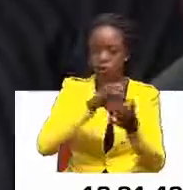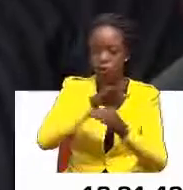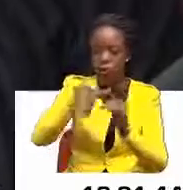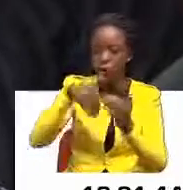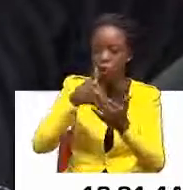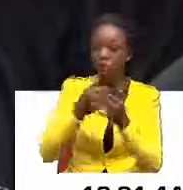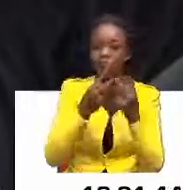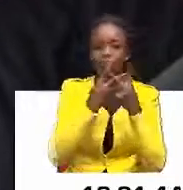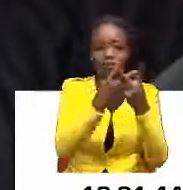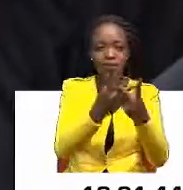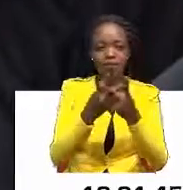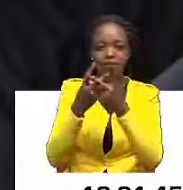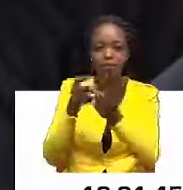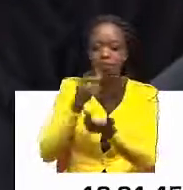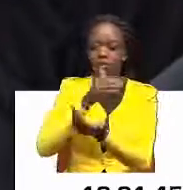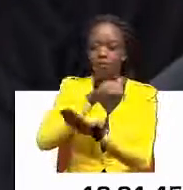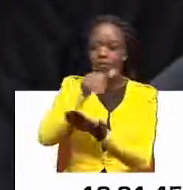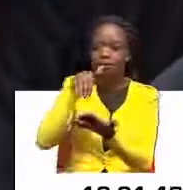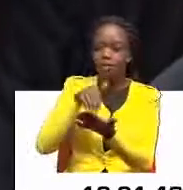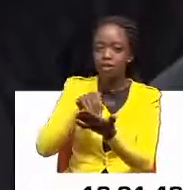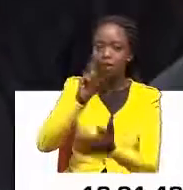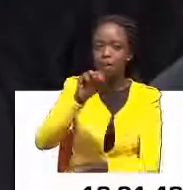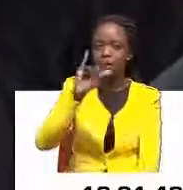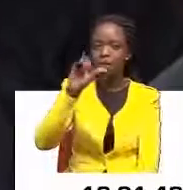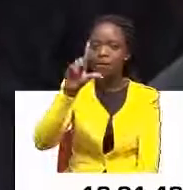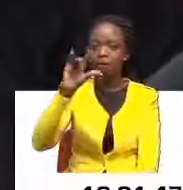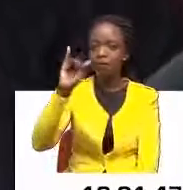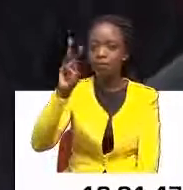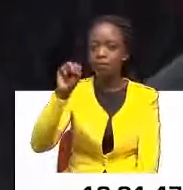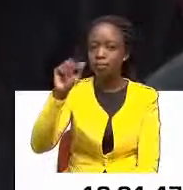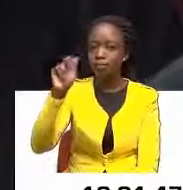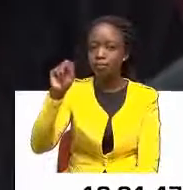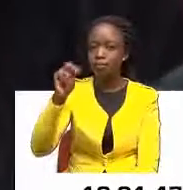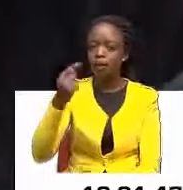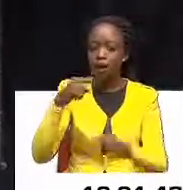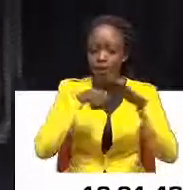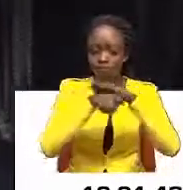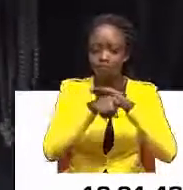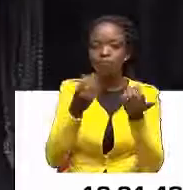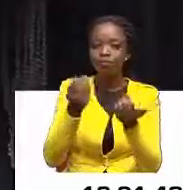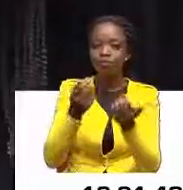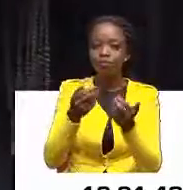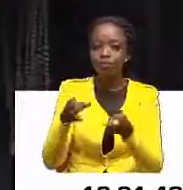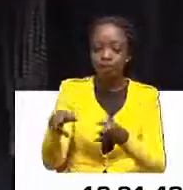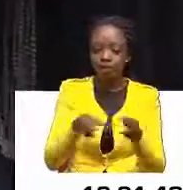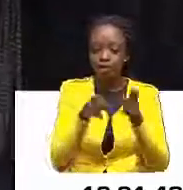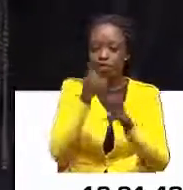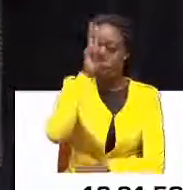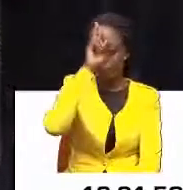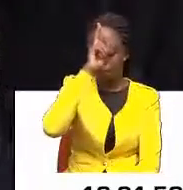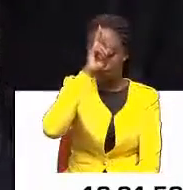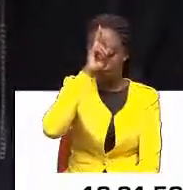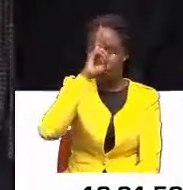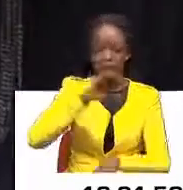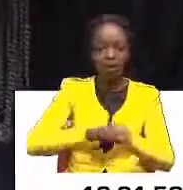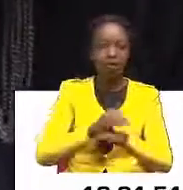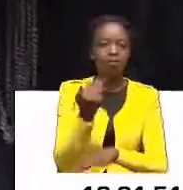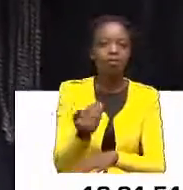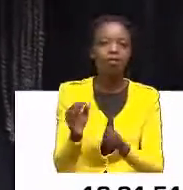paka hii Central, Milimani, wapi, paka aliingia paka Atriba police, akupata